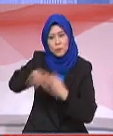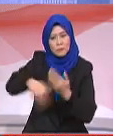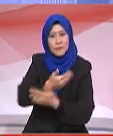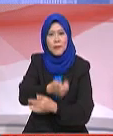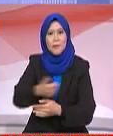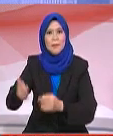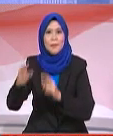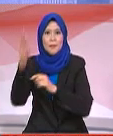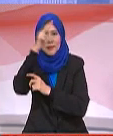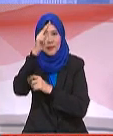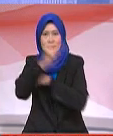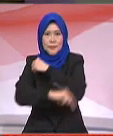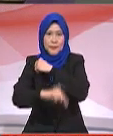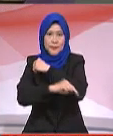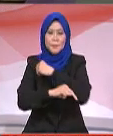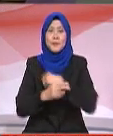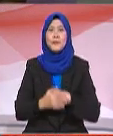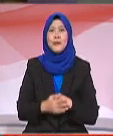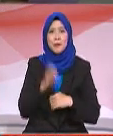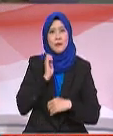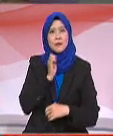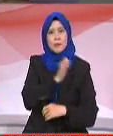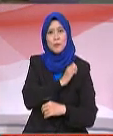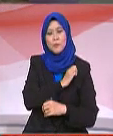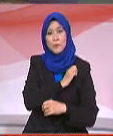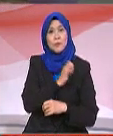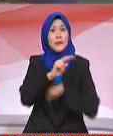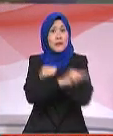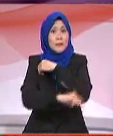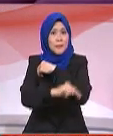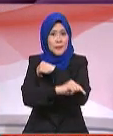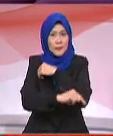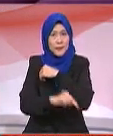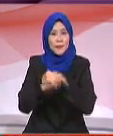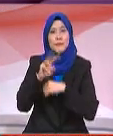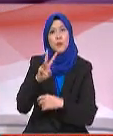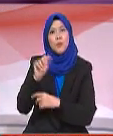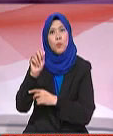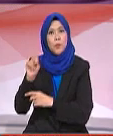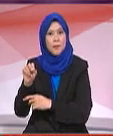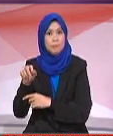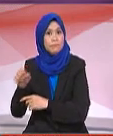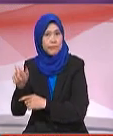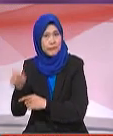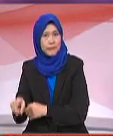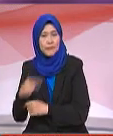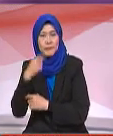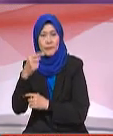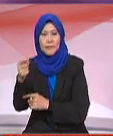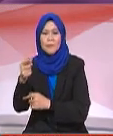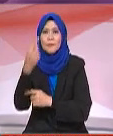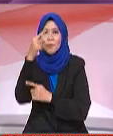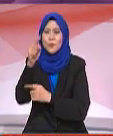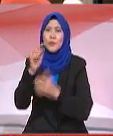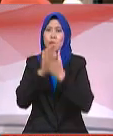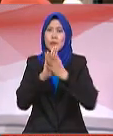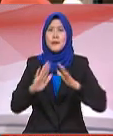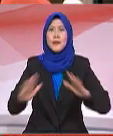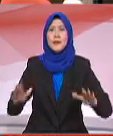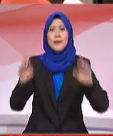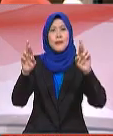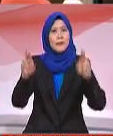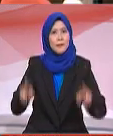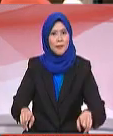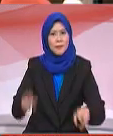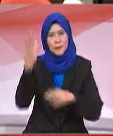negeri. Exco Penerangan Komunikasi dan Multimedia Negeri Romani Wan Salim menegaskan, demi kesejahteraan dan keselamatan